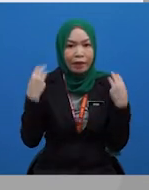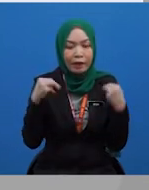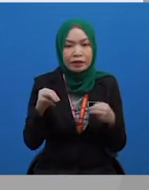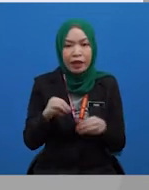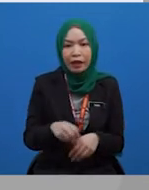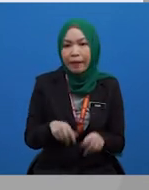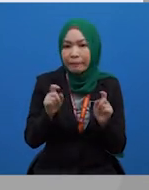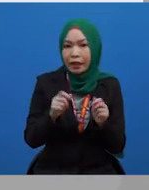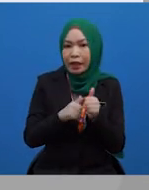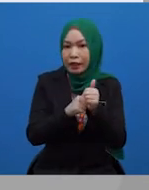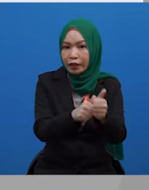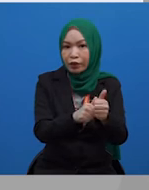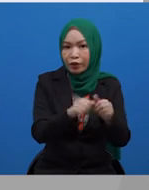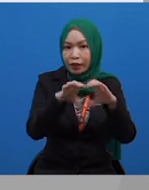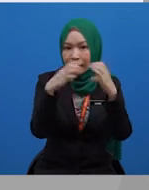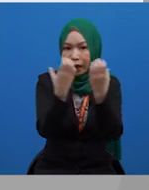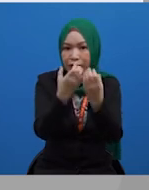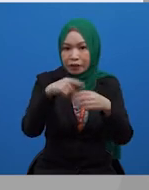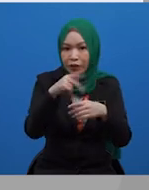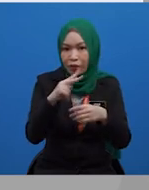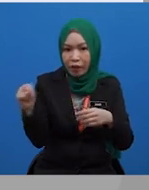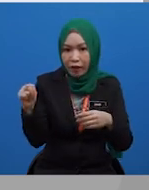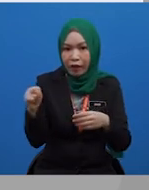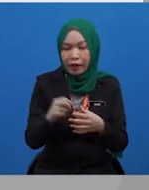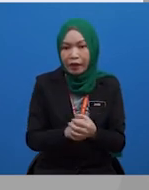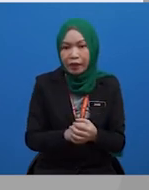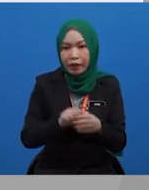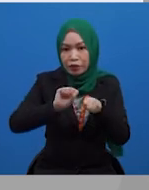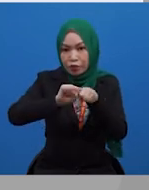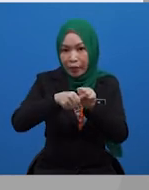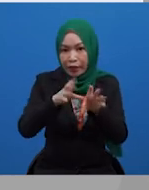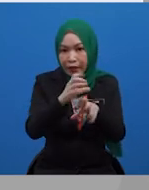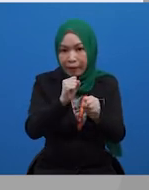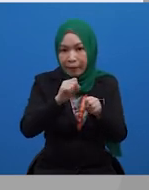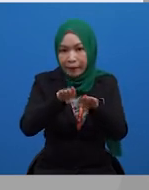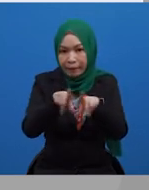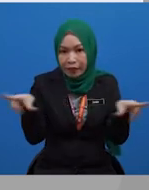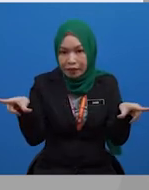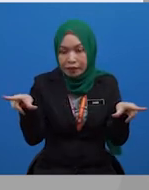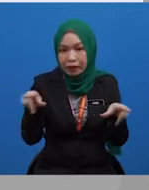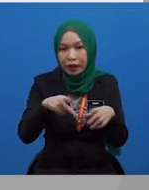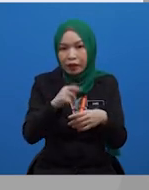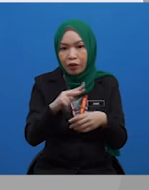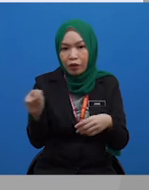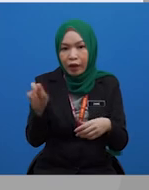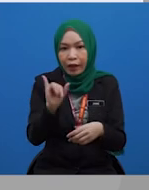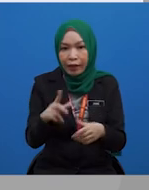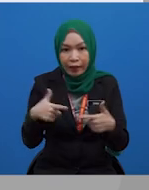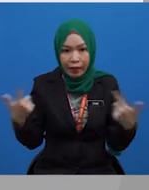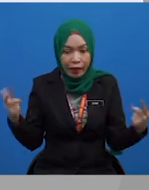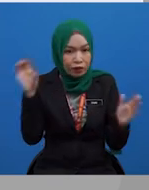mengikut kelas produk supaya dapat membezakan produk-produk pesaing yang lain. Sebagai